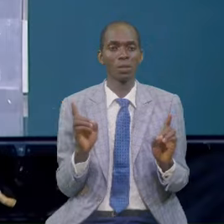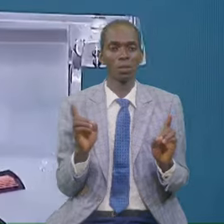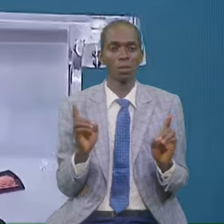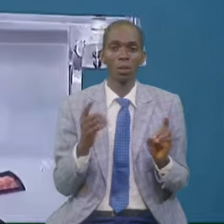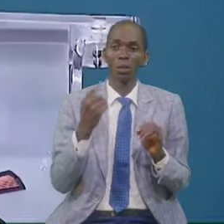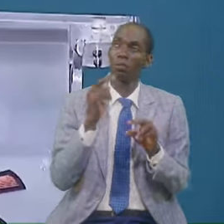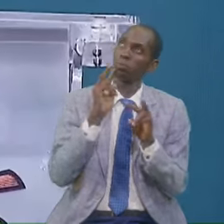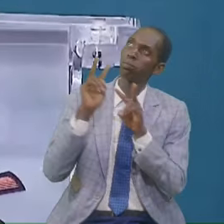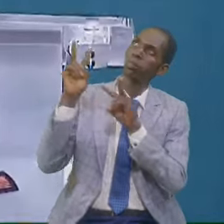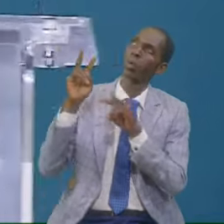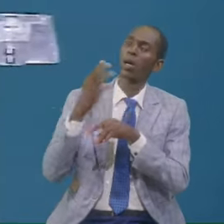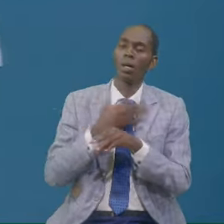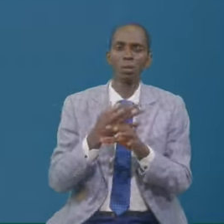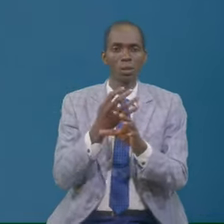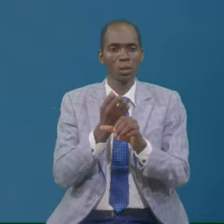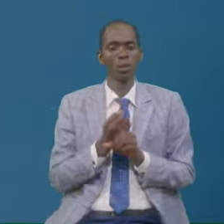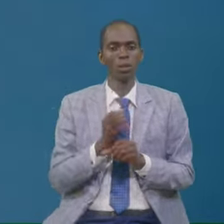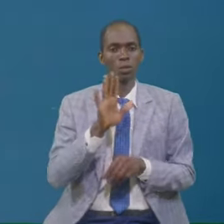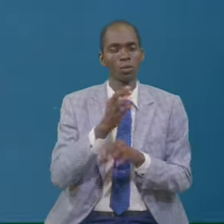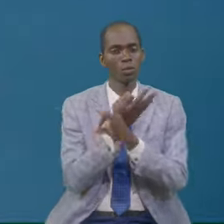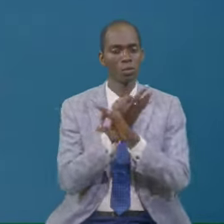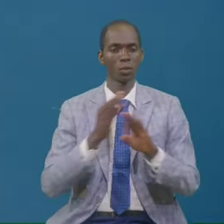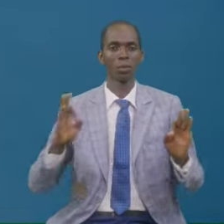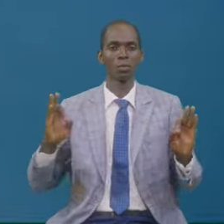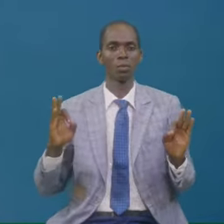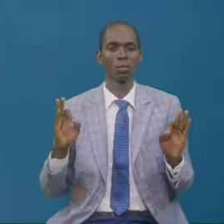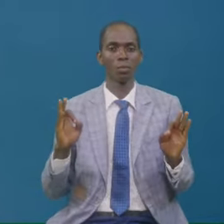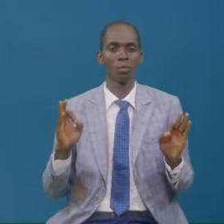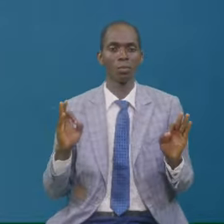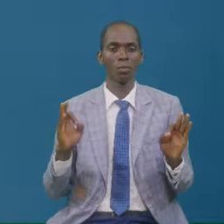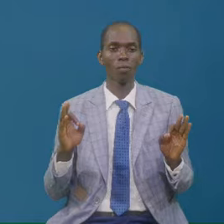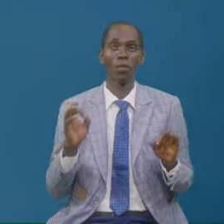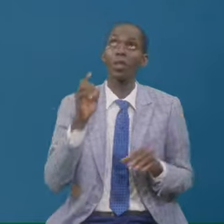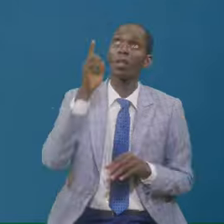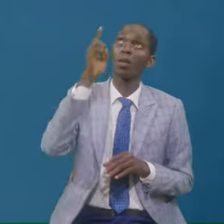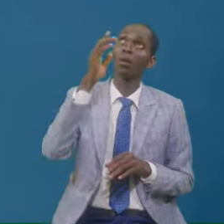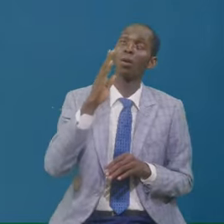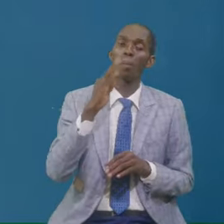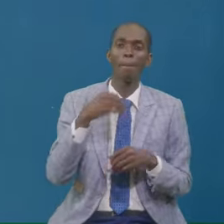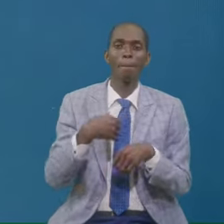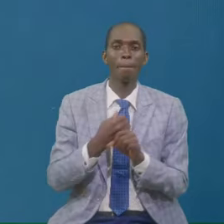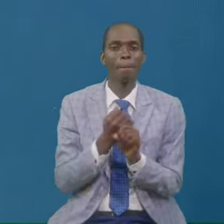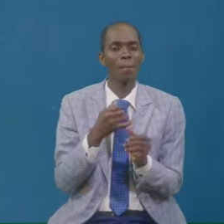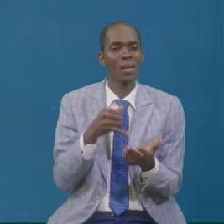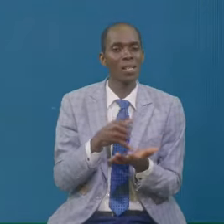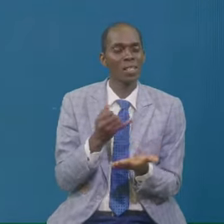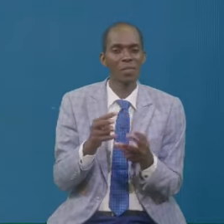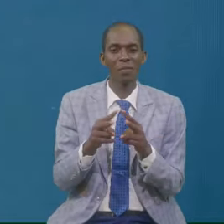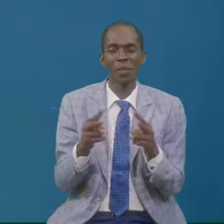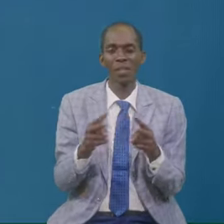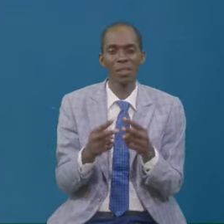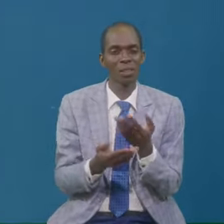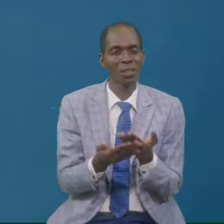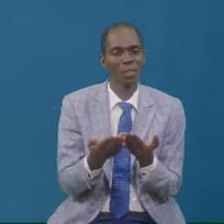and the freedom. చూడండి, స్వాతంత్ర్యం చూడండి. God makes it very simple. దేవుడు దాన్ని చాలా